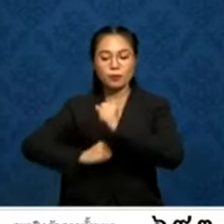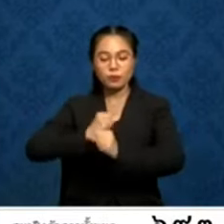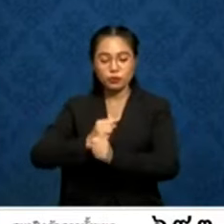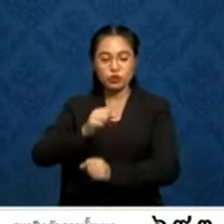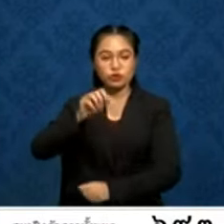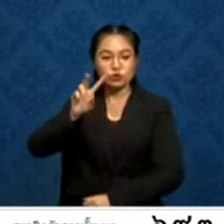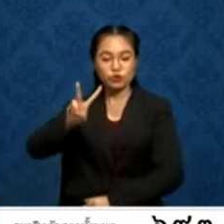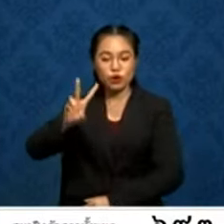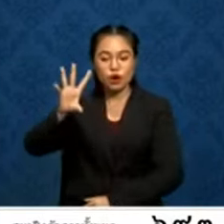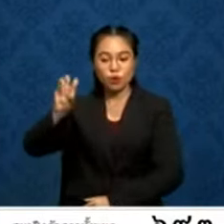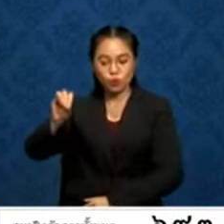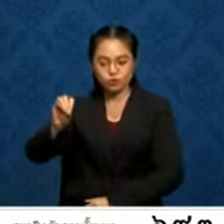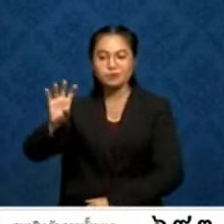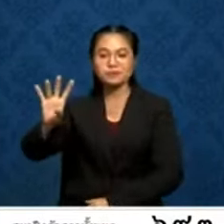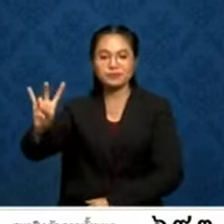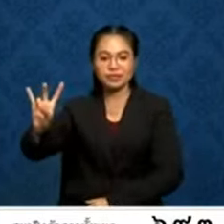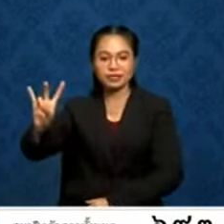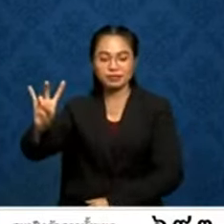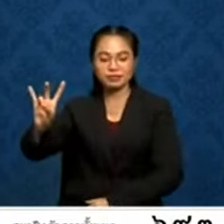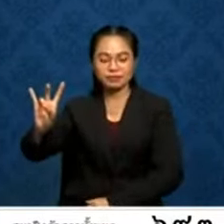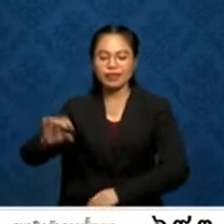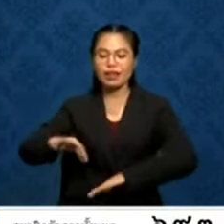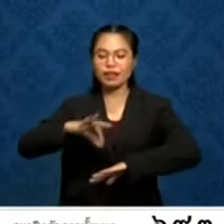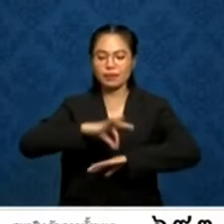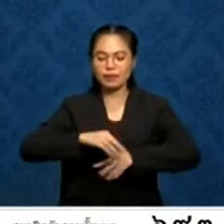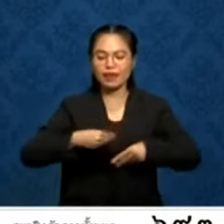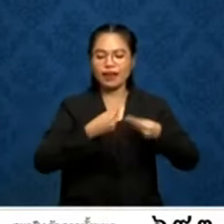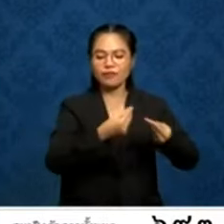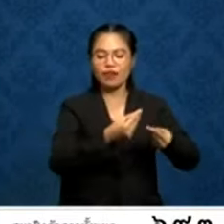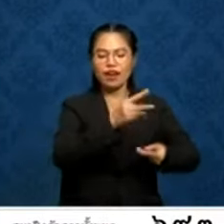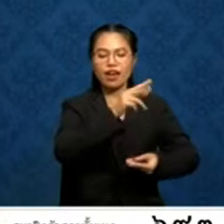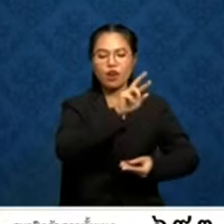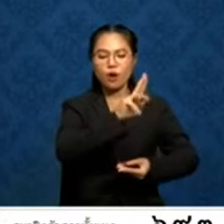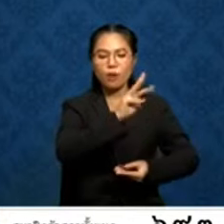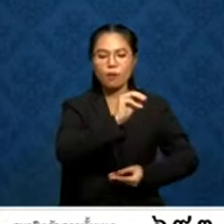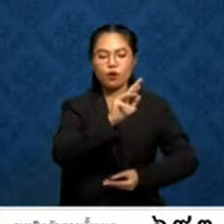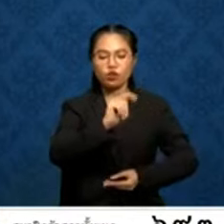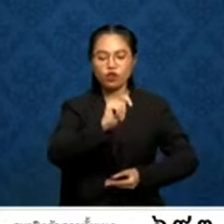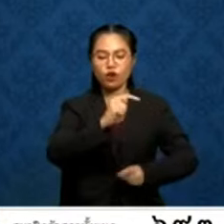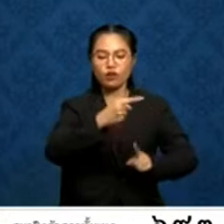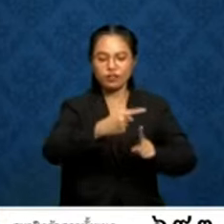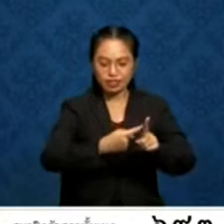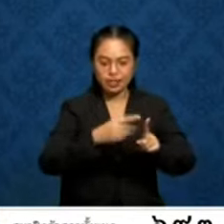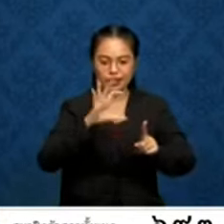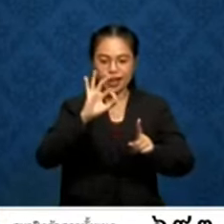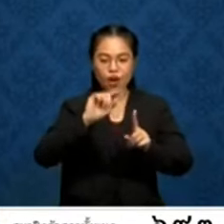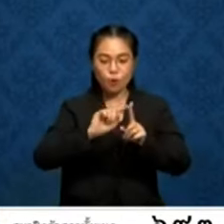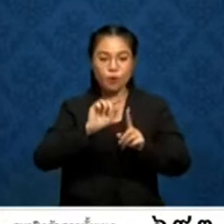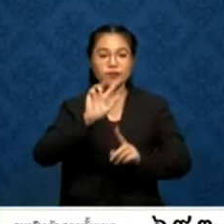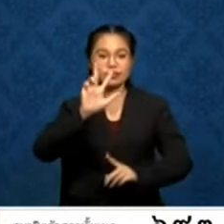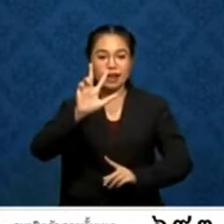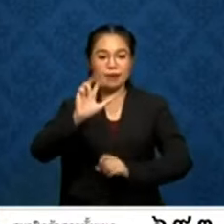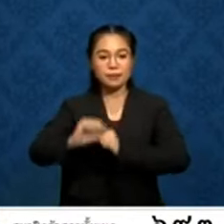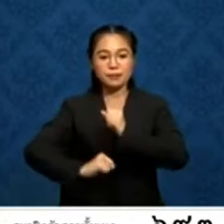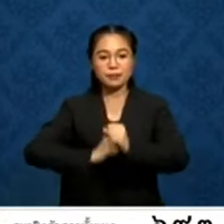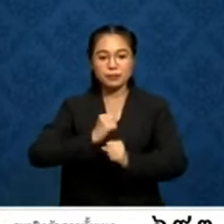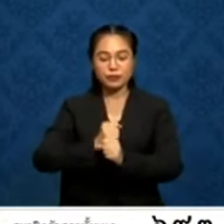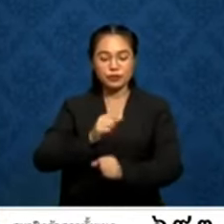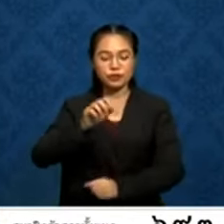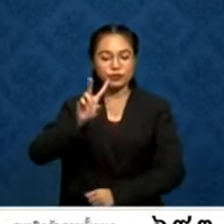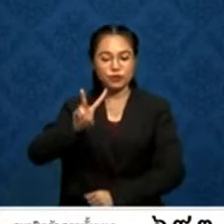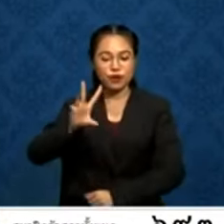2567และแต่งตั้งรัฐมนตรีเมื่อวันที่3กันยายนพุทธศักรา